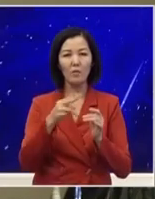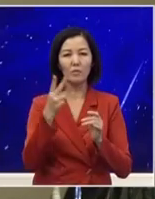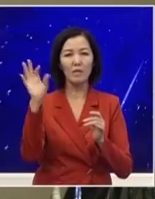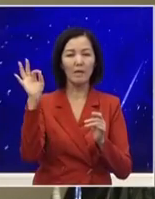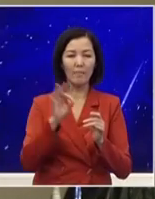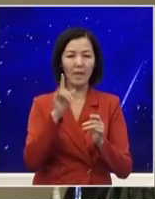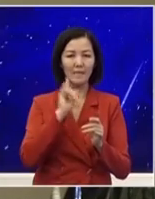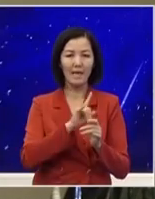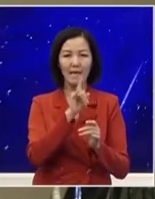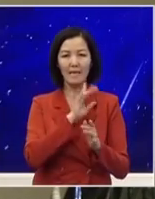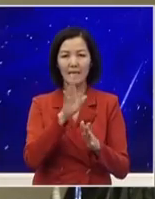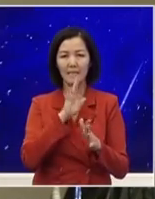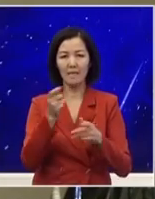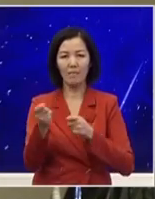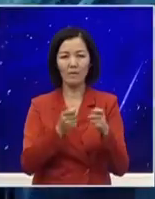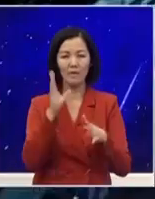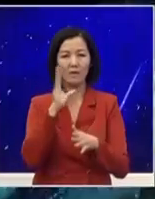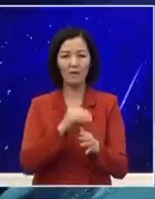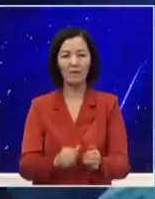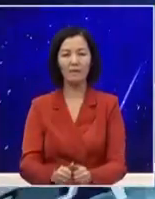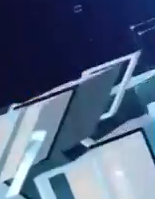әйел азаматшалармен басқарылуда.